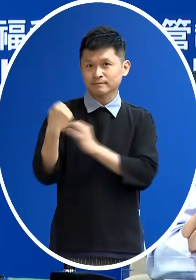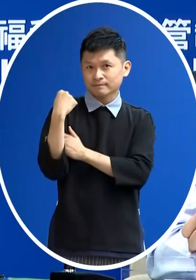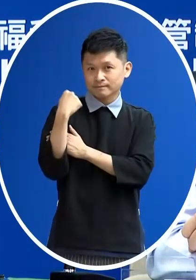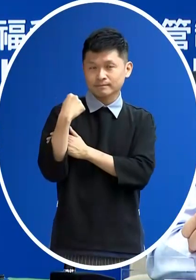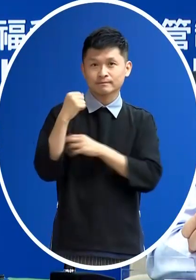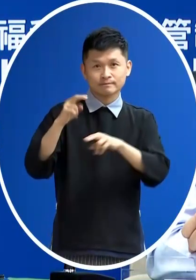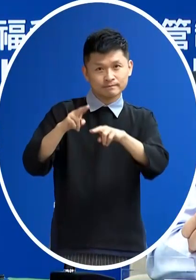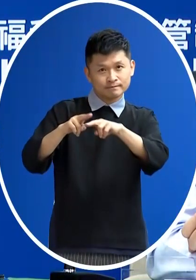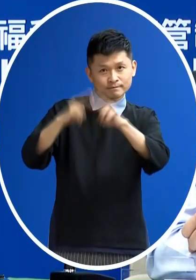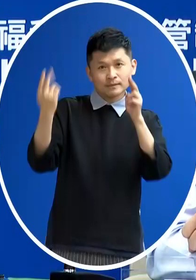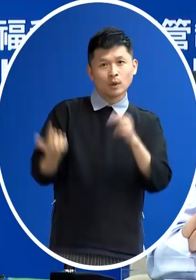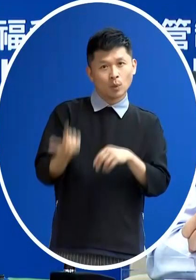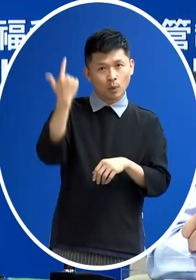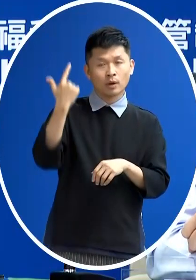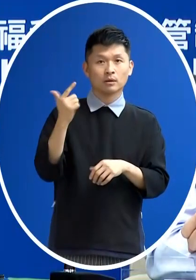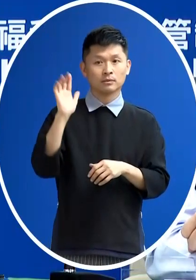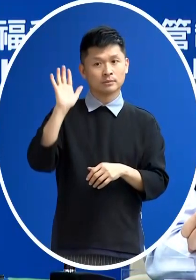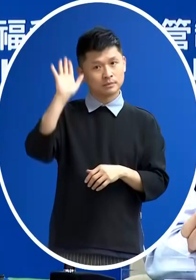再说。